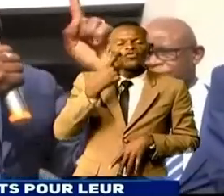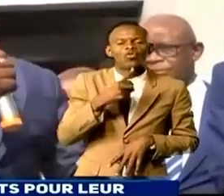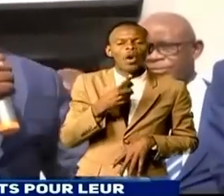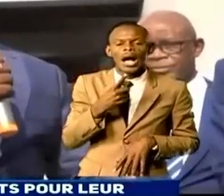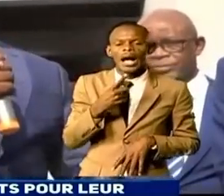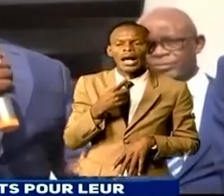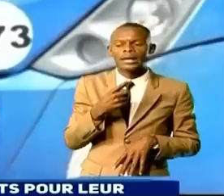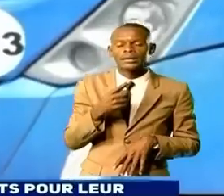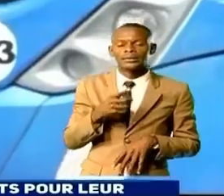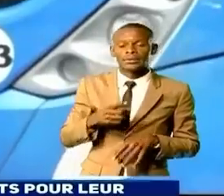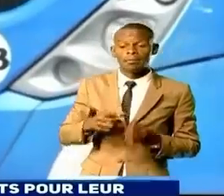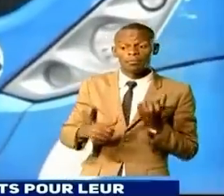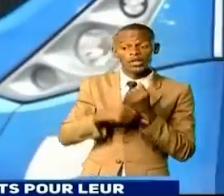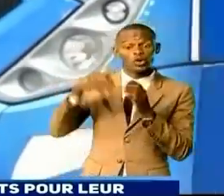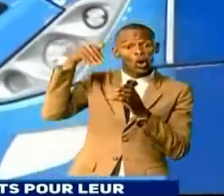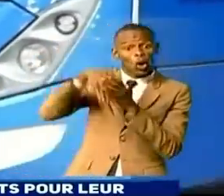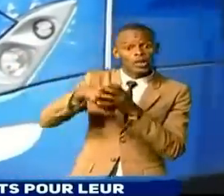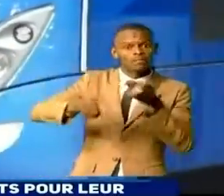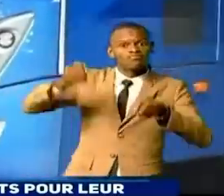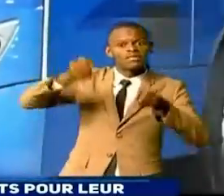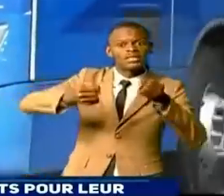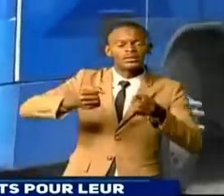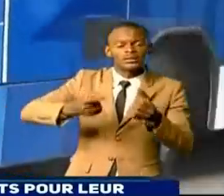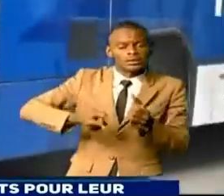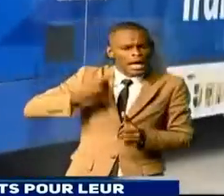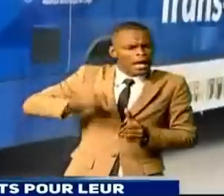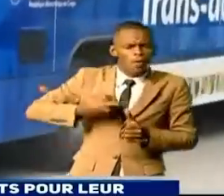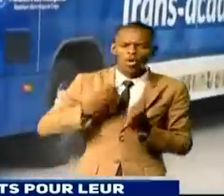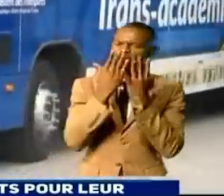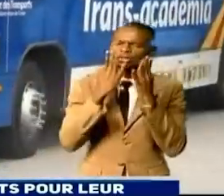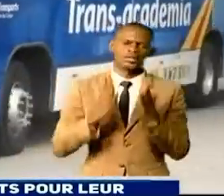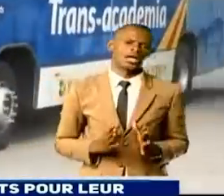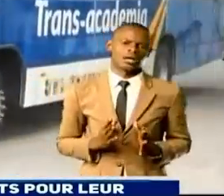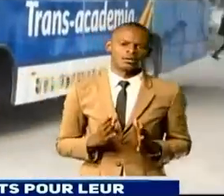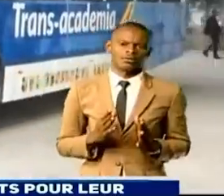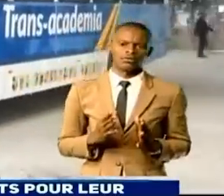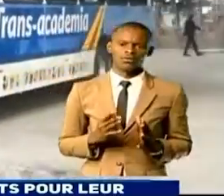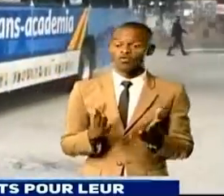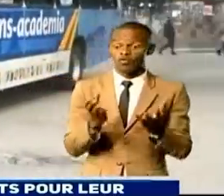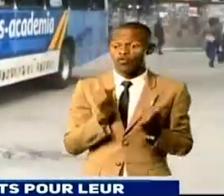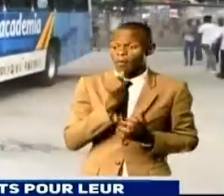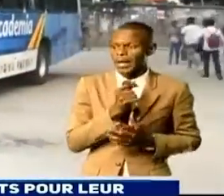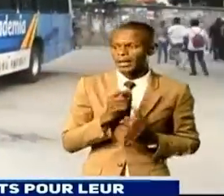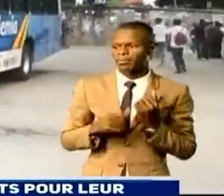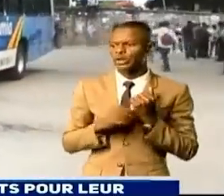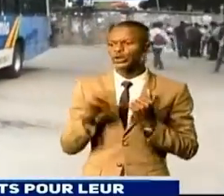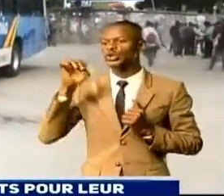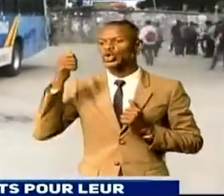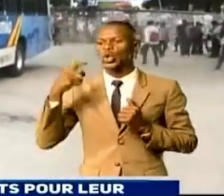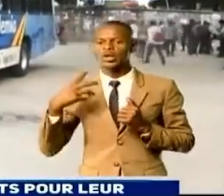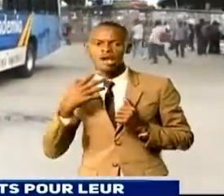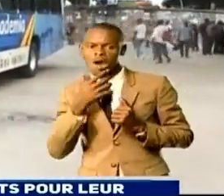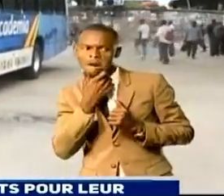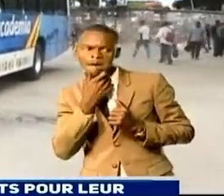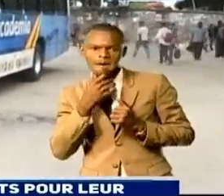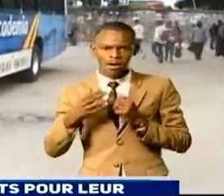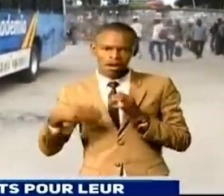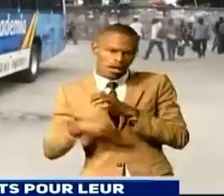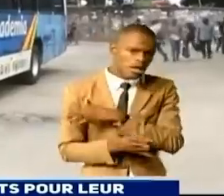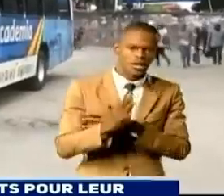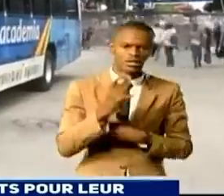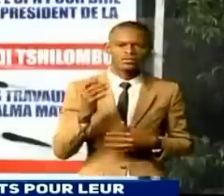les étudiants. Transacadémia est une dotation qui constitue la matérialisation d'une promesse du